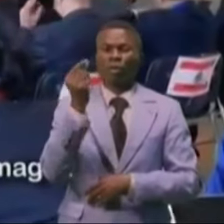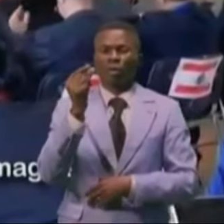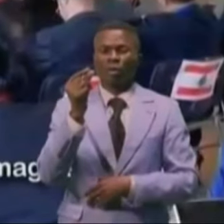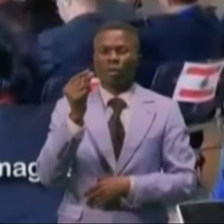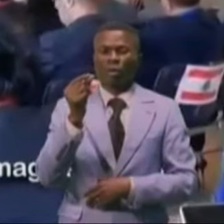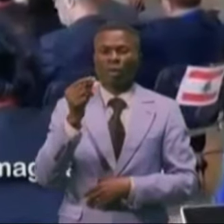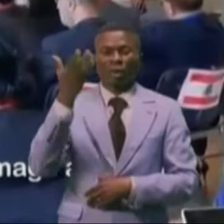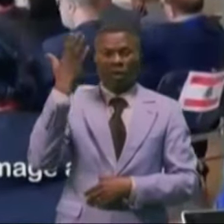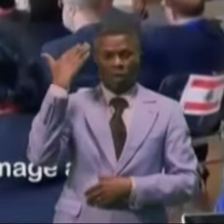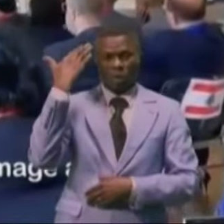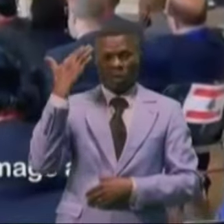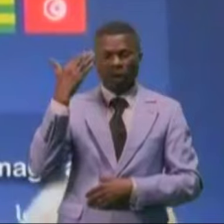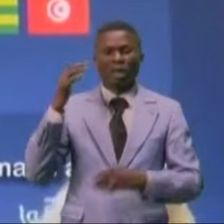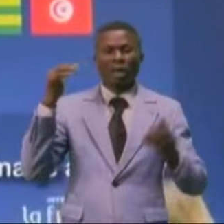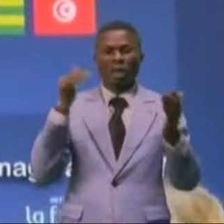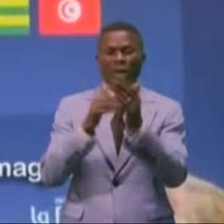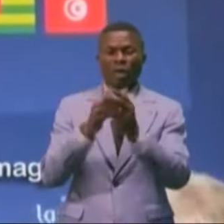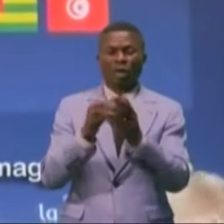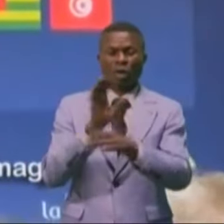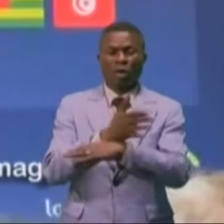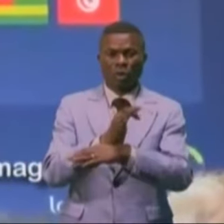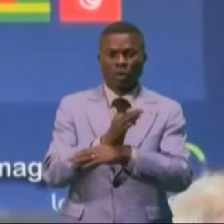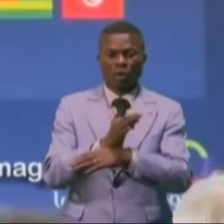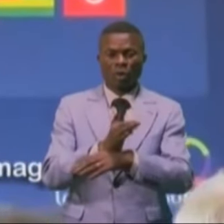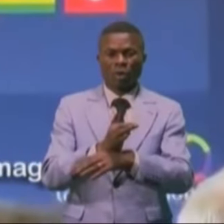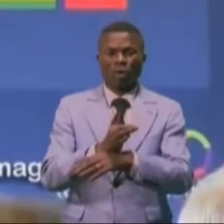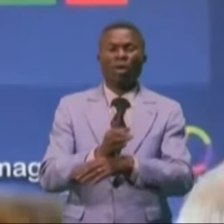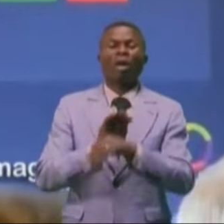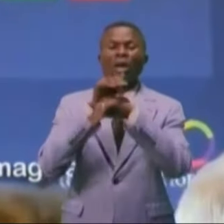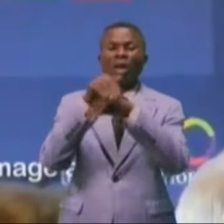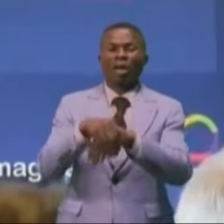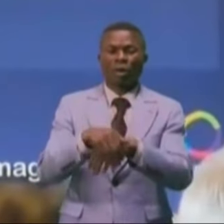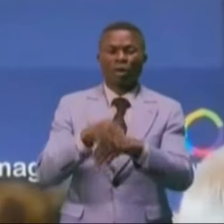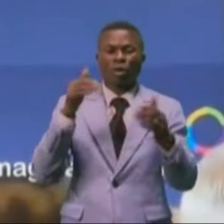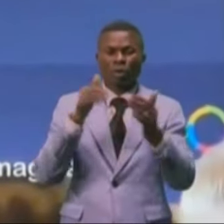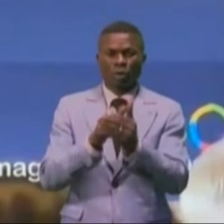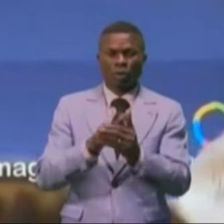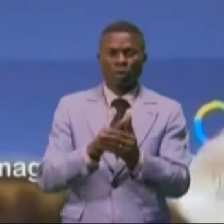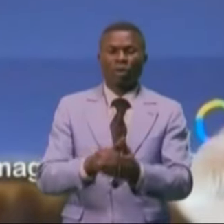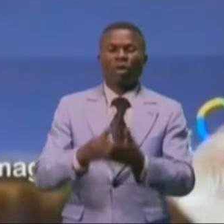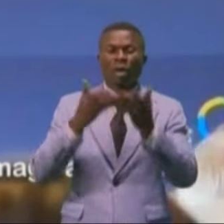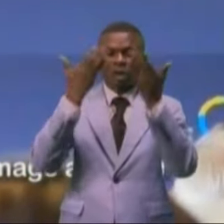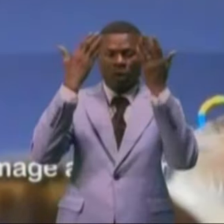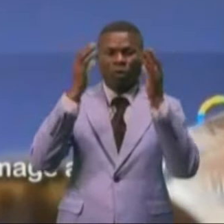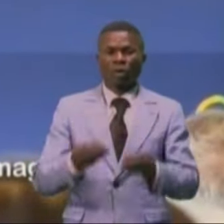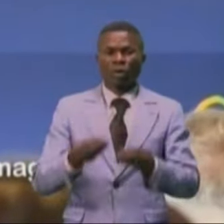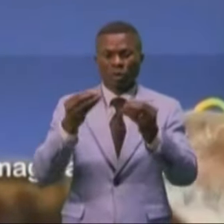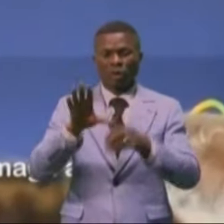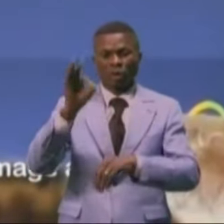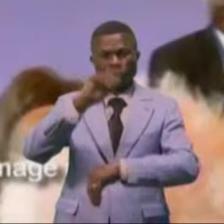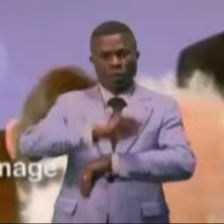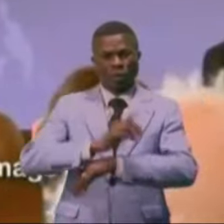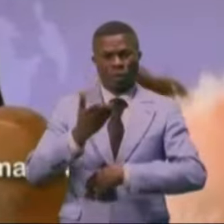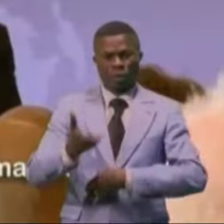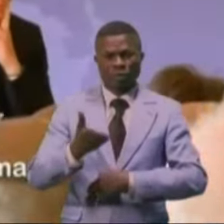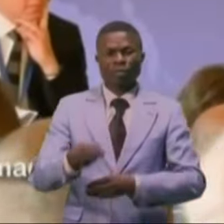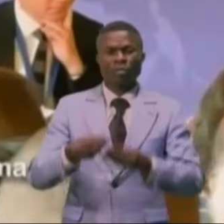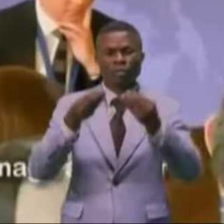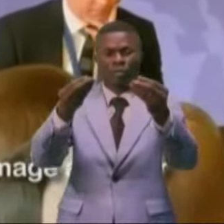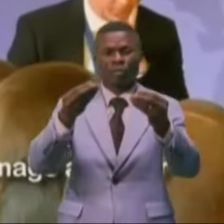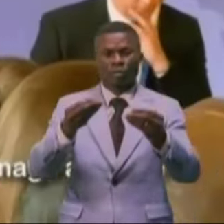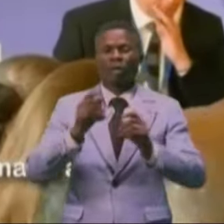moderne, confrontées aux réseaux sociaux et leurs implications néfastes. Dieudonné Kamouleta a saisi cette opportunité pour offrir un